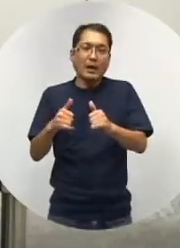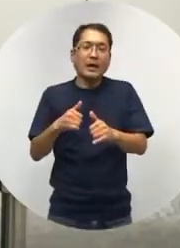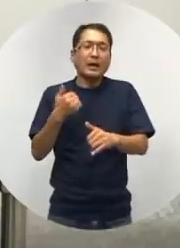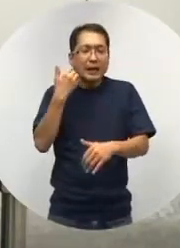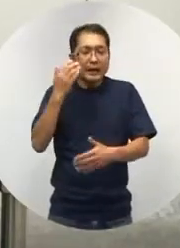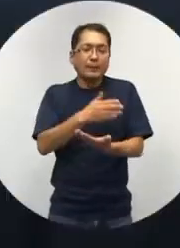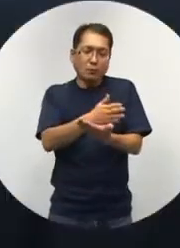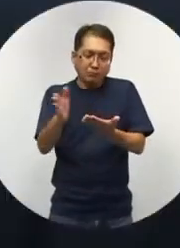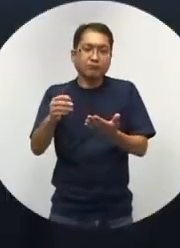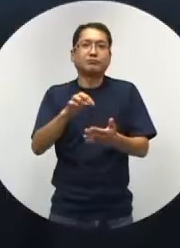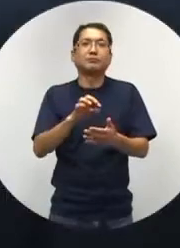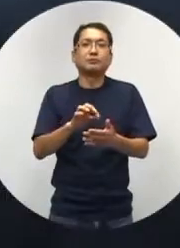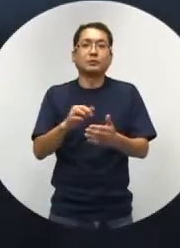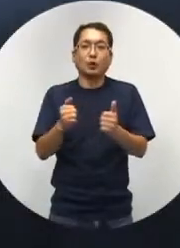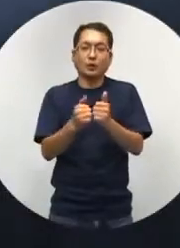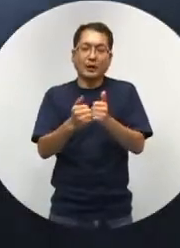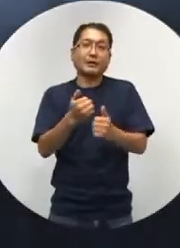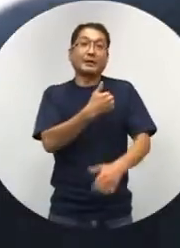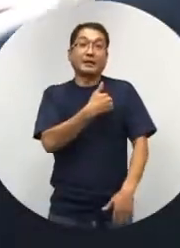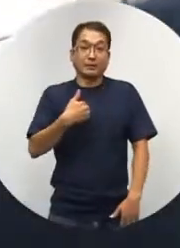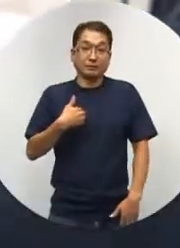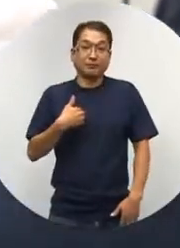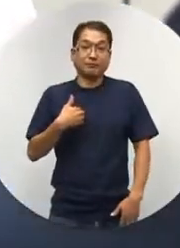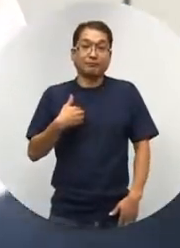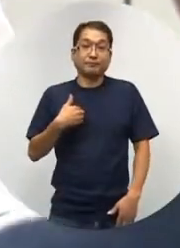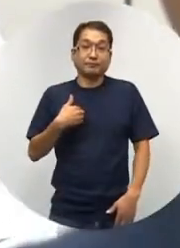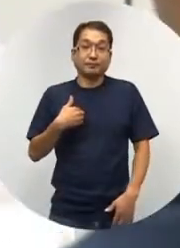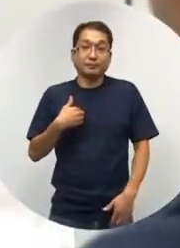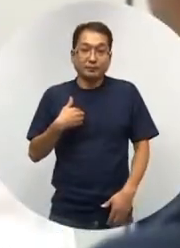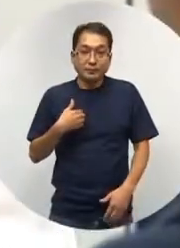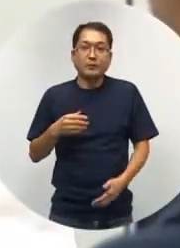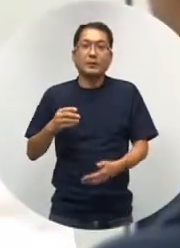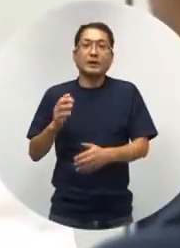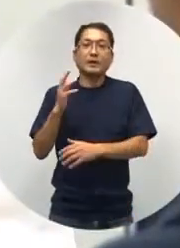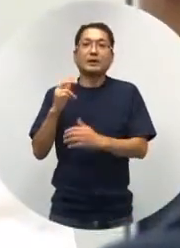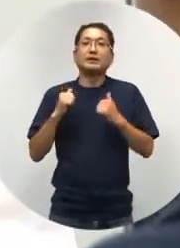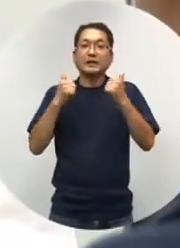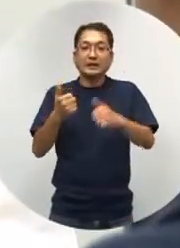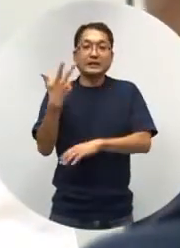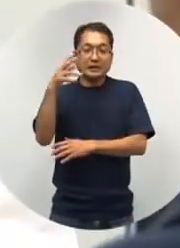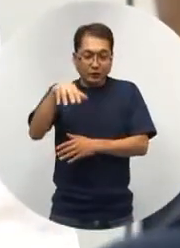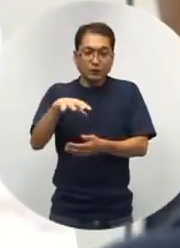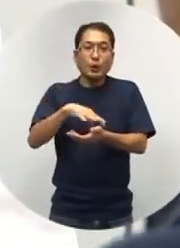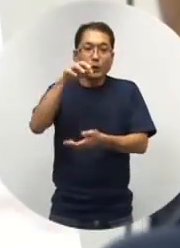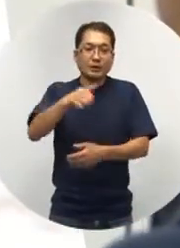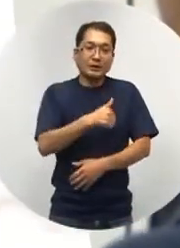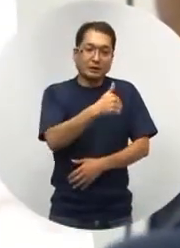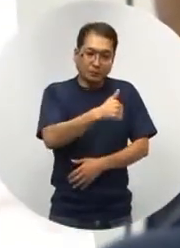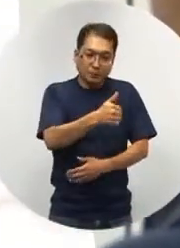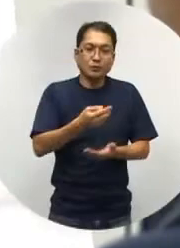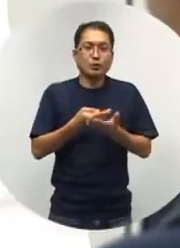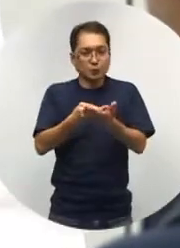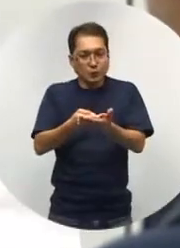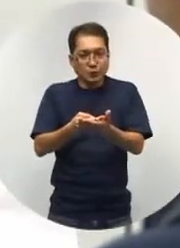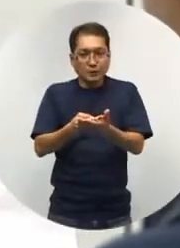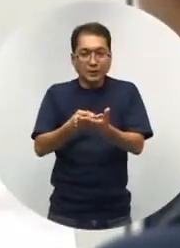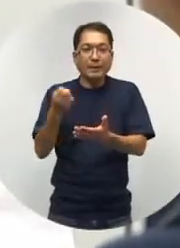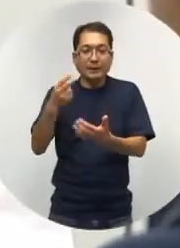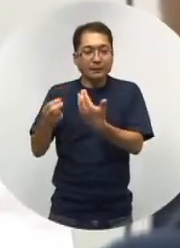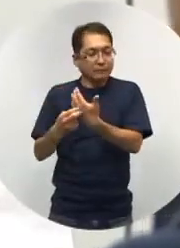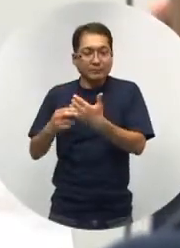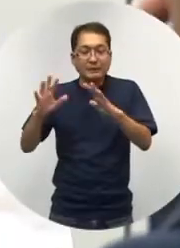ます。茅ヶ崎市立病院に通院・入院中の方や、受診していない方でも大丈夫